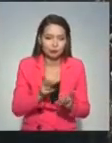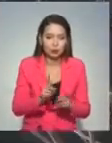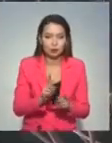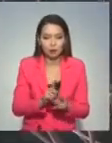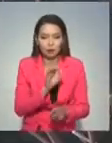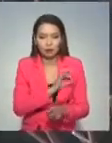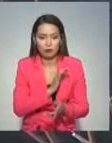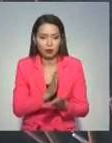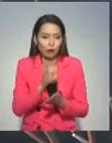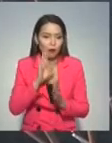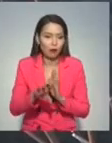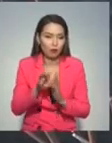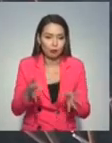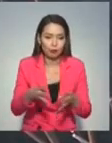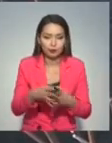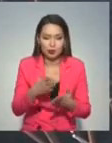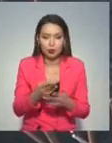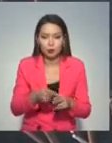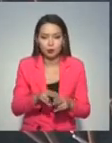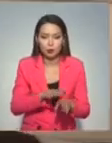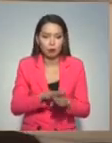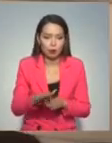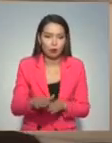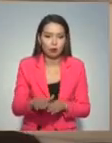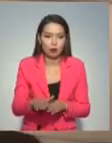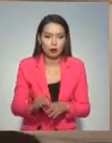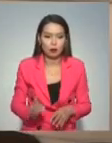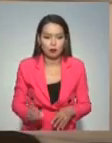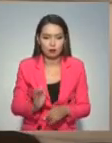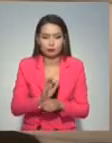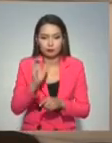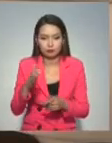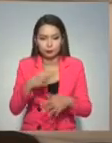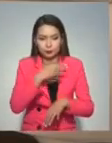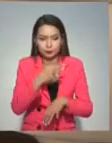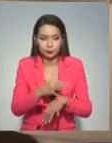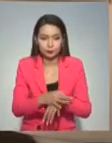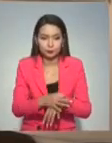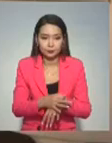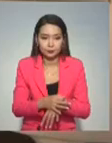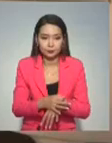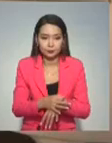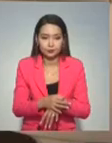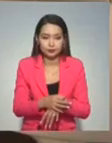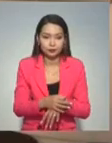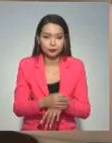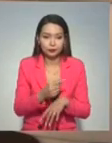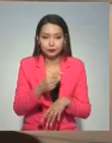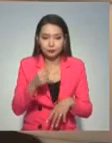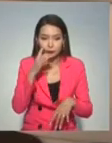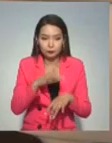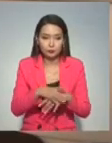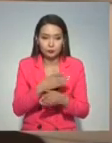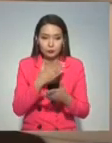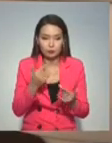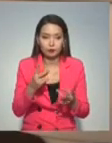оны жаңарту сол кәсіпорынға жүктелген. Өнеркәсіптік әрекетінде ешқандай сынап қолданбайды. Бірақ та енді